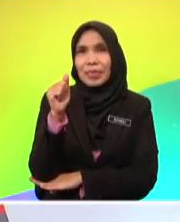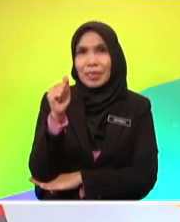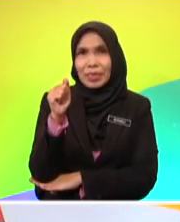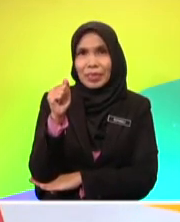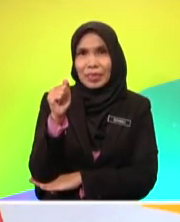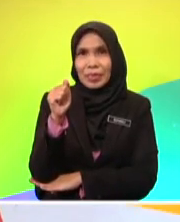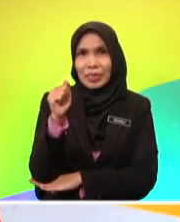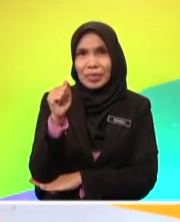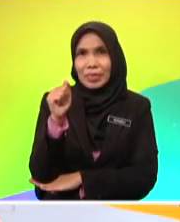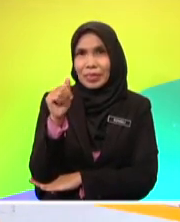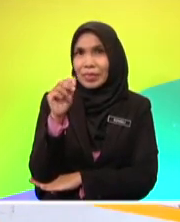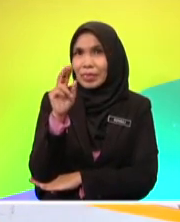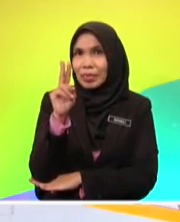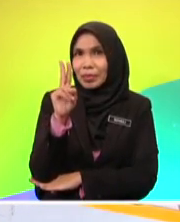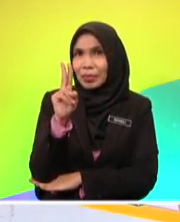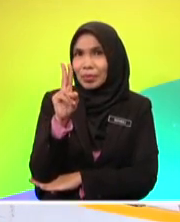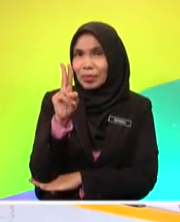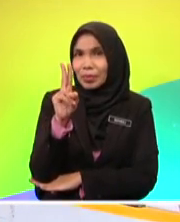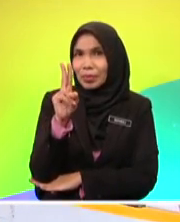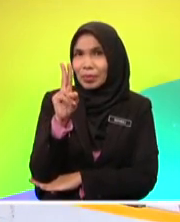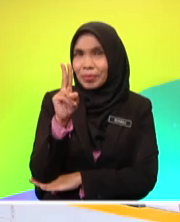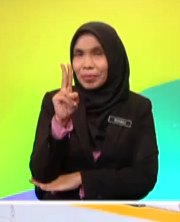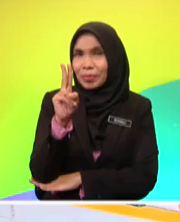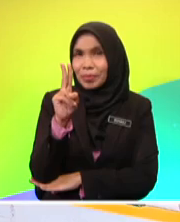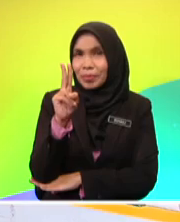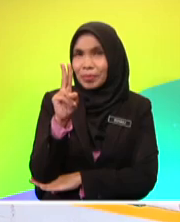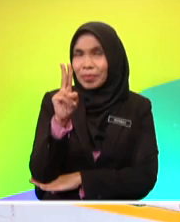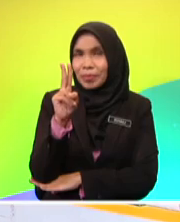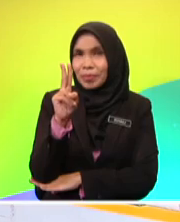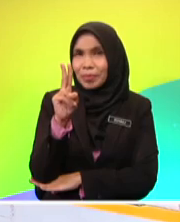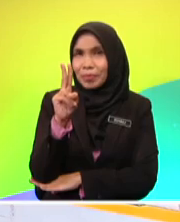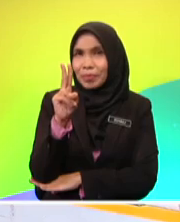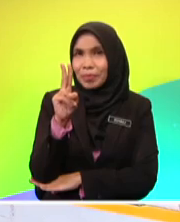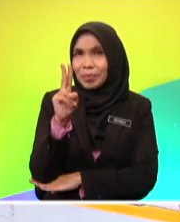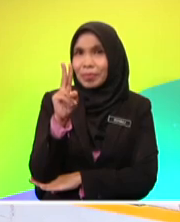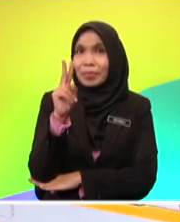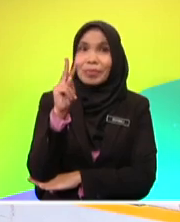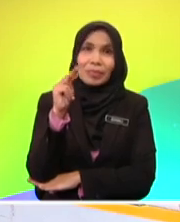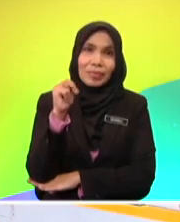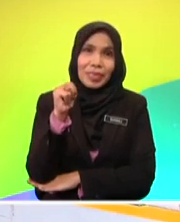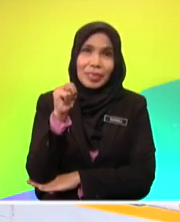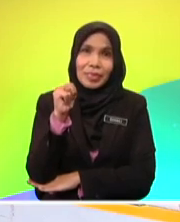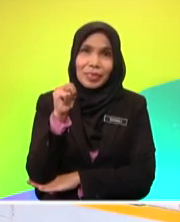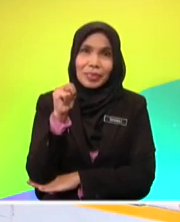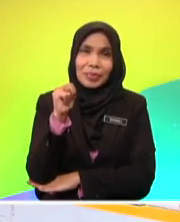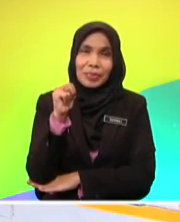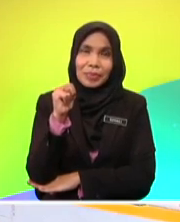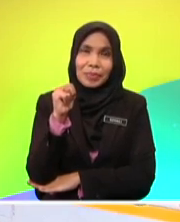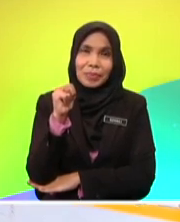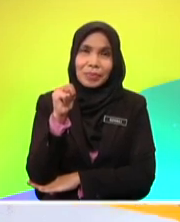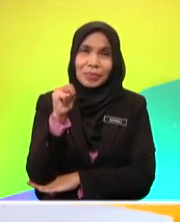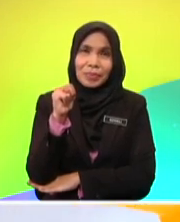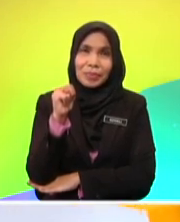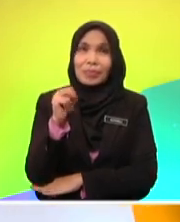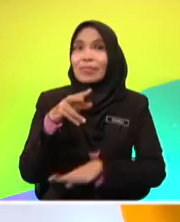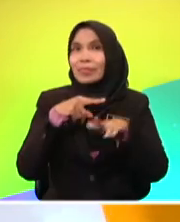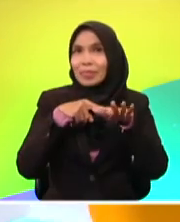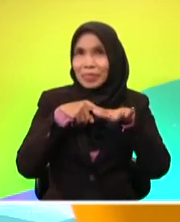U. Huruf U. U. Okey, betul. Dan huruf N. N. Okay.